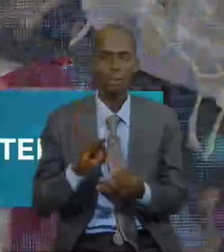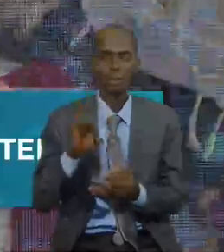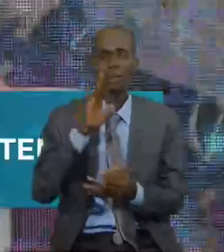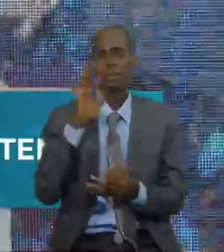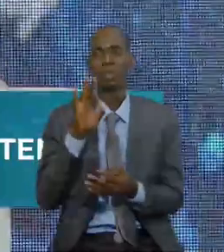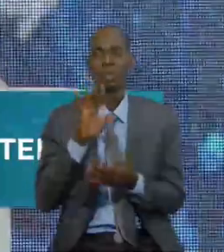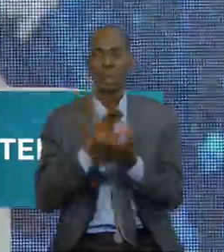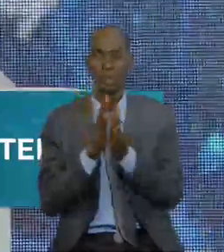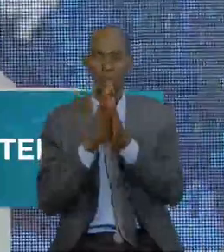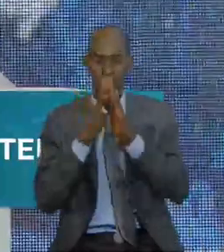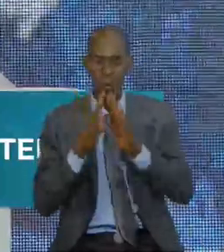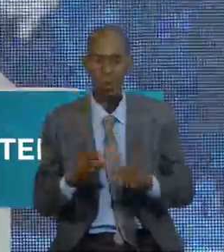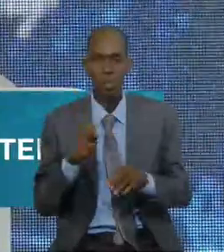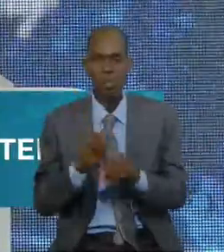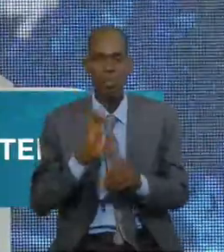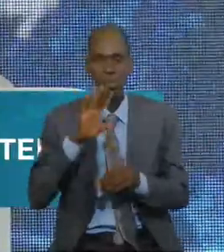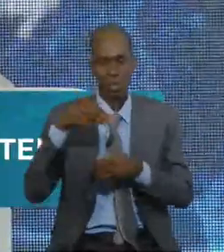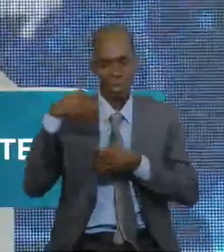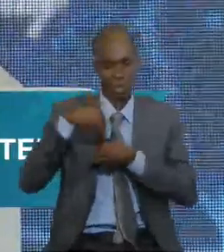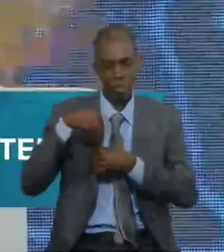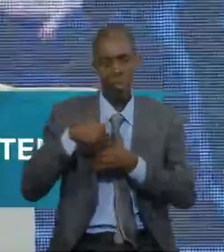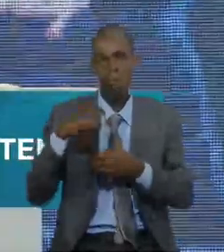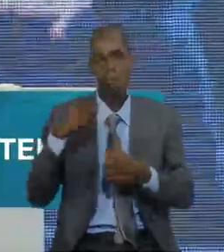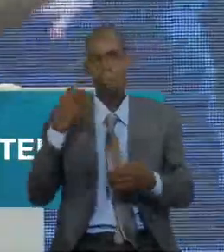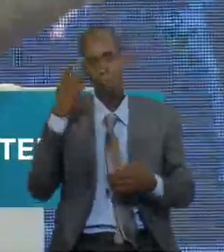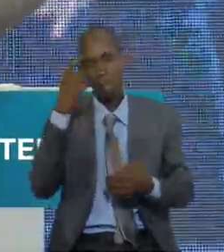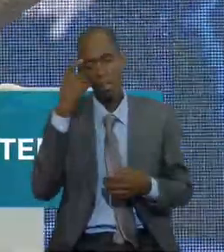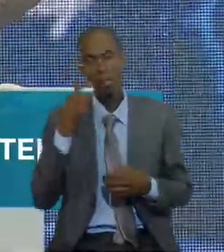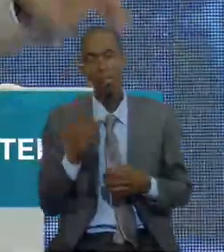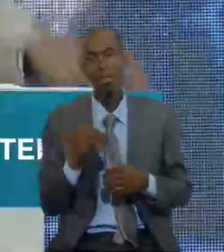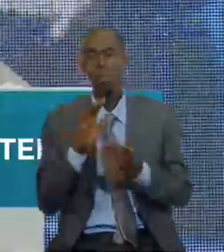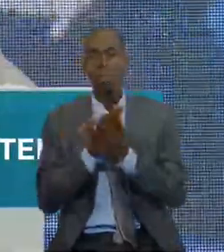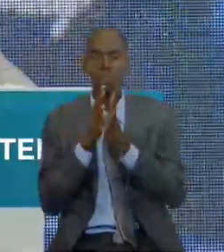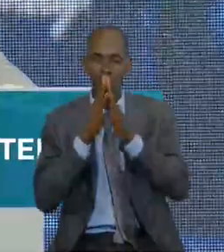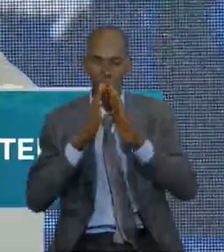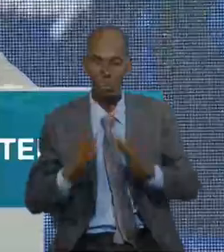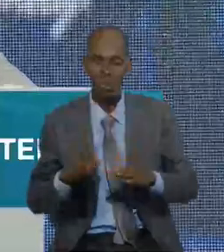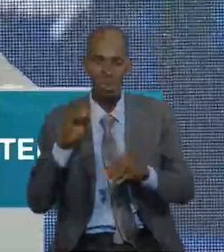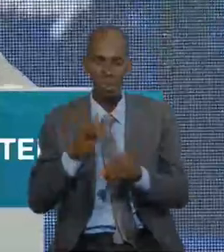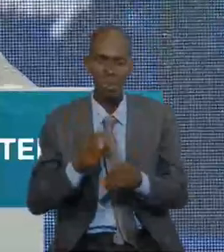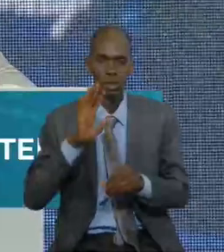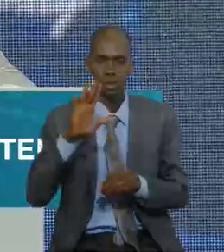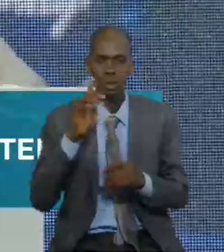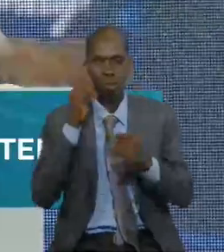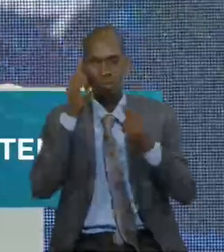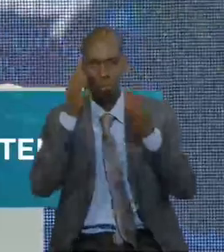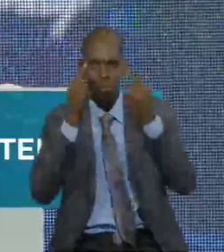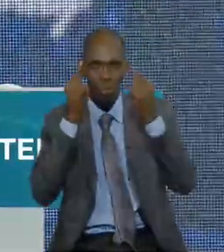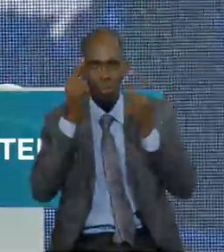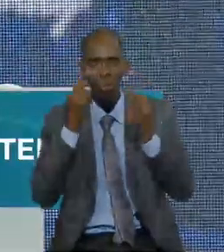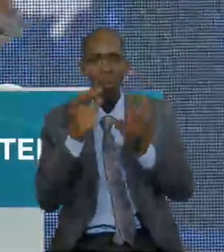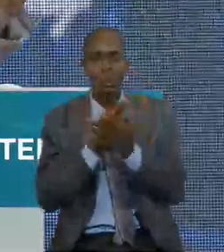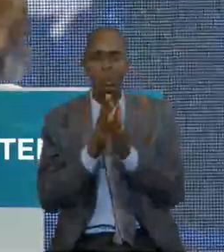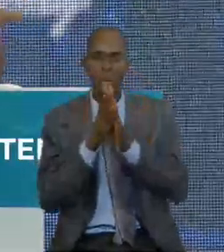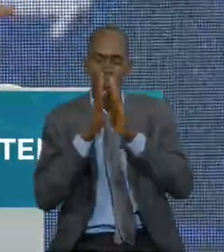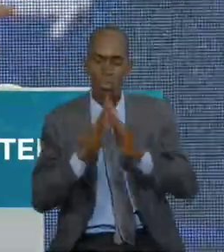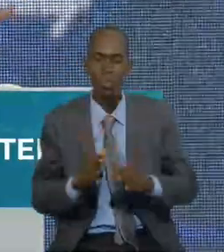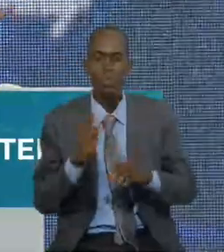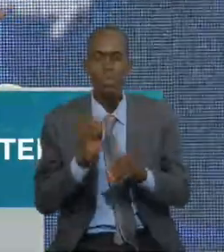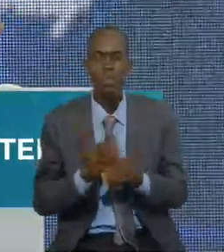esprit la paix dans ton homme intérieur dans tes pensées